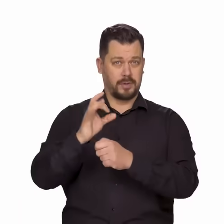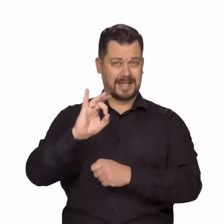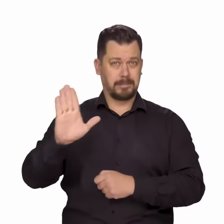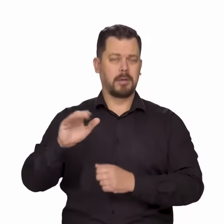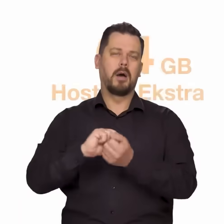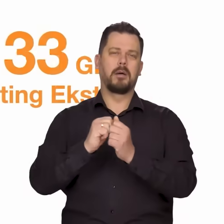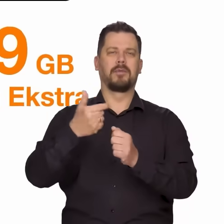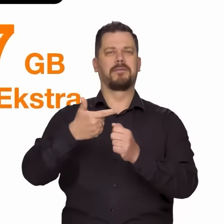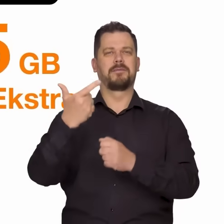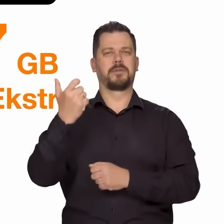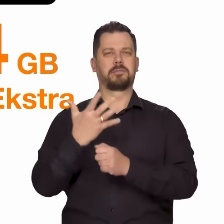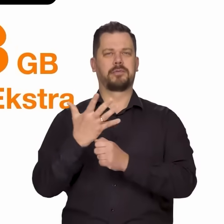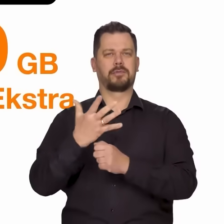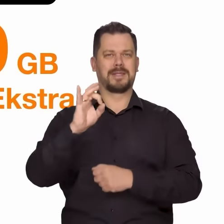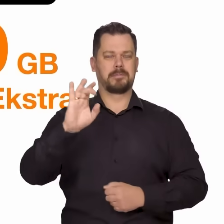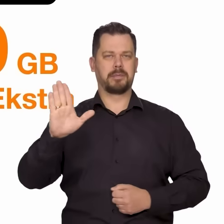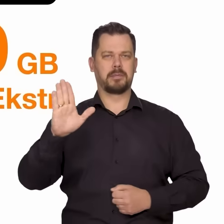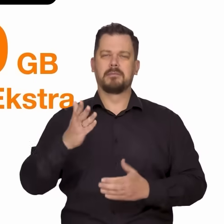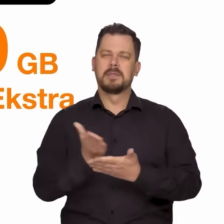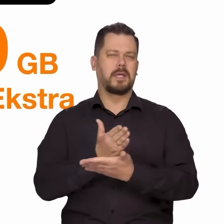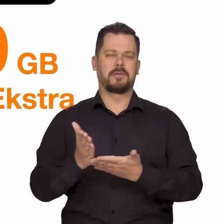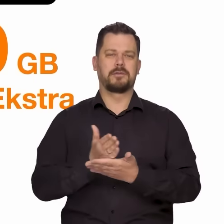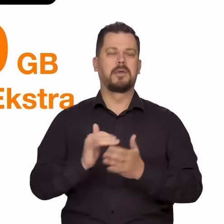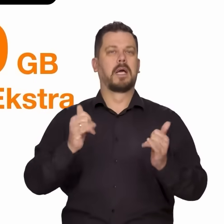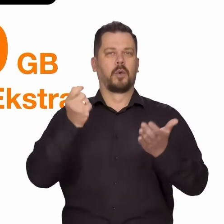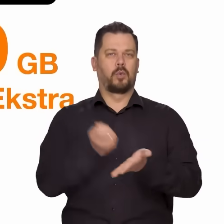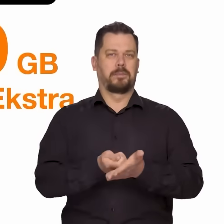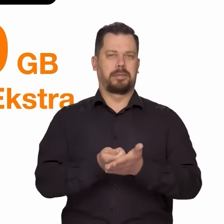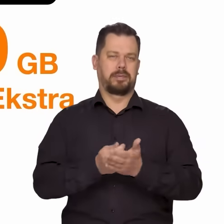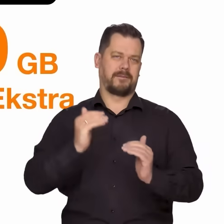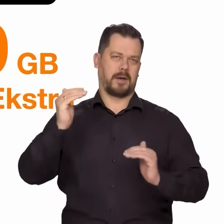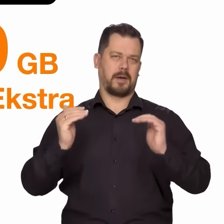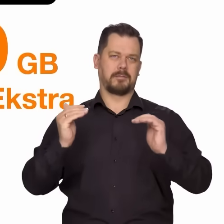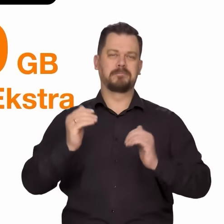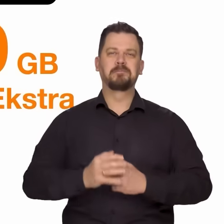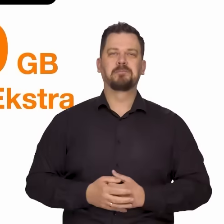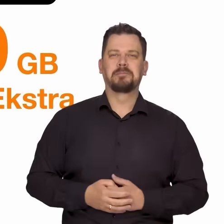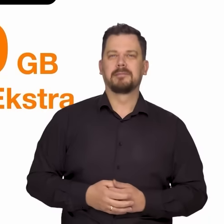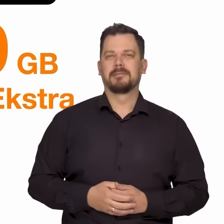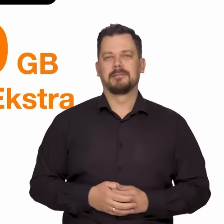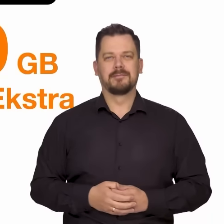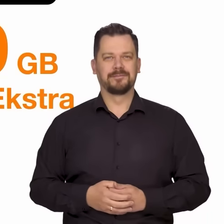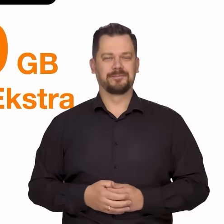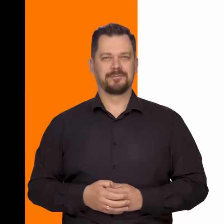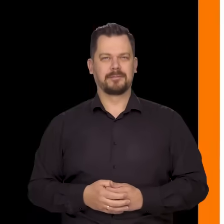50 lub 250 GB, w zależności od opcji, którą wykupisz.